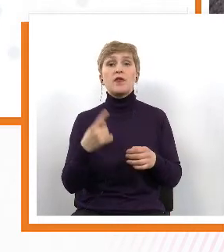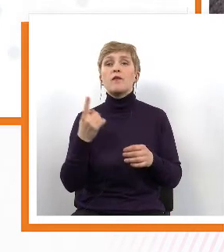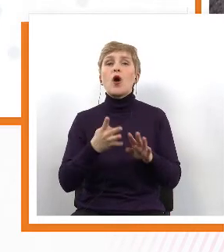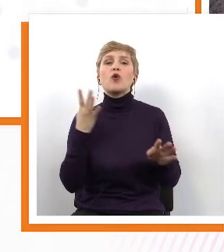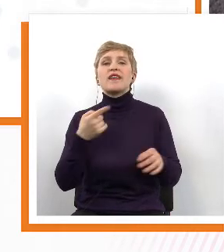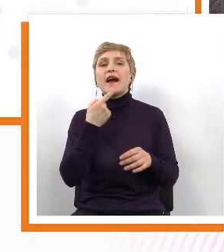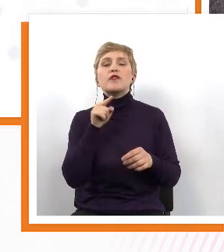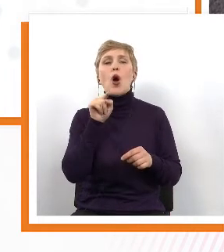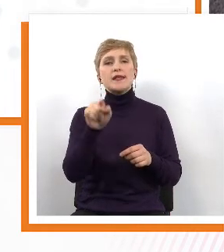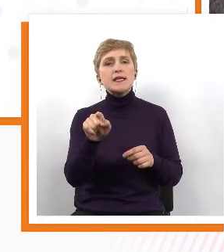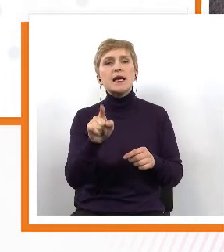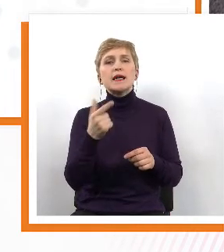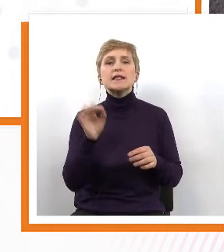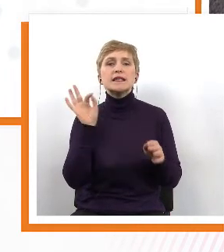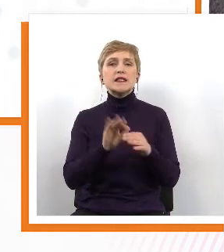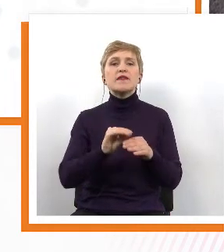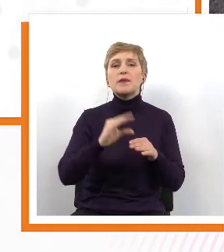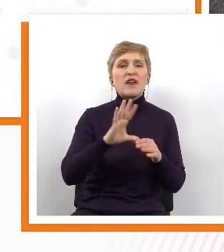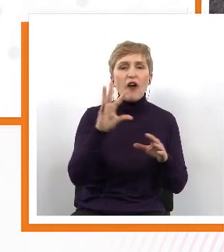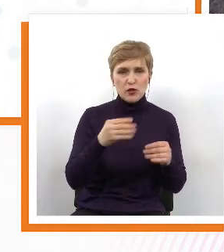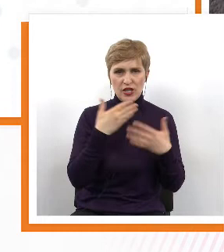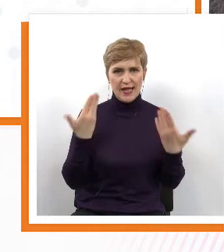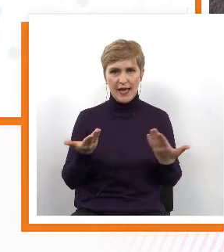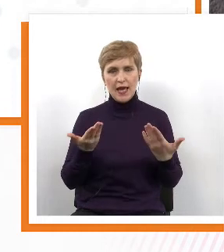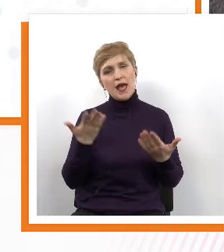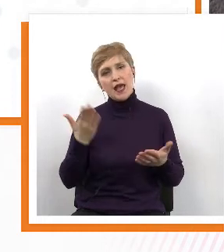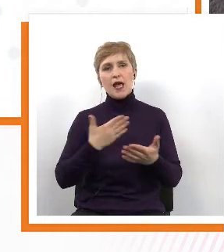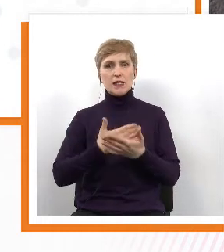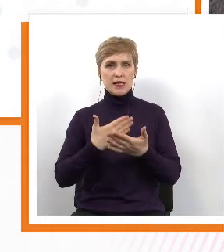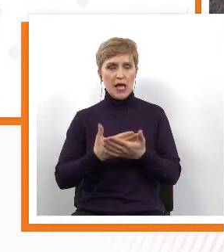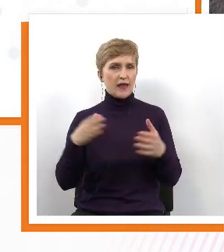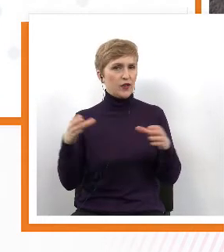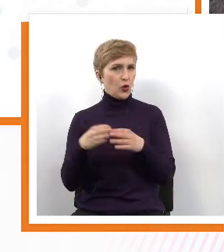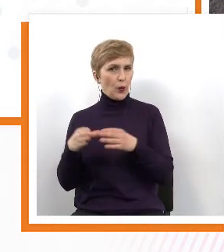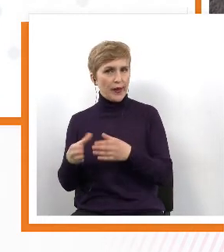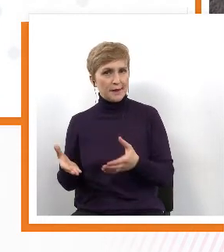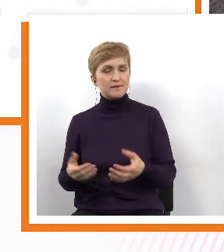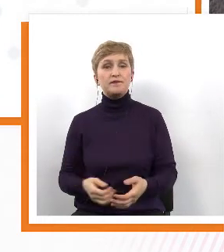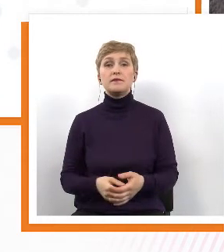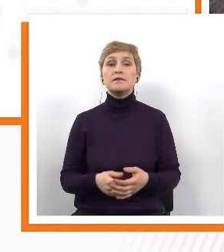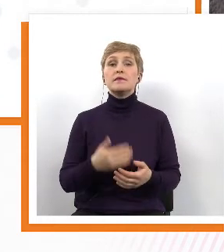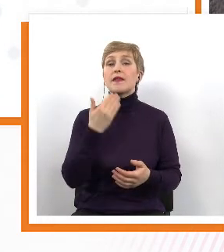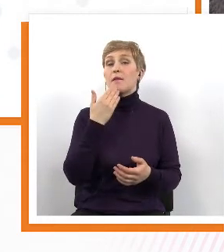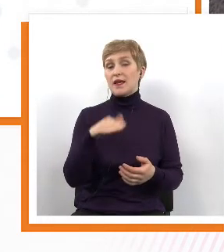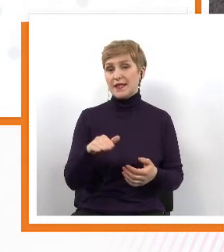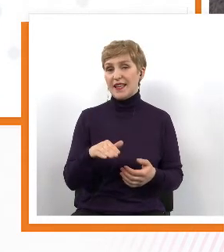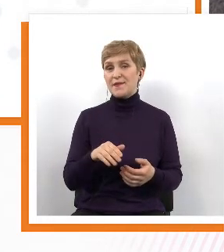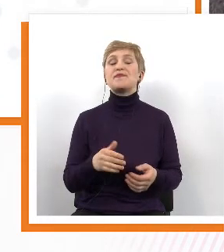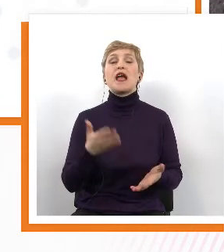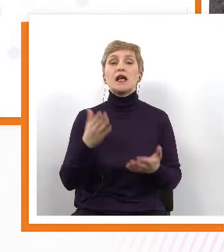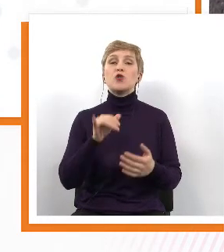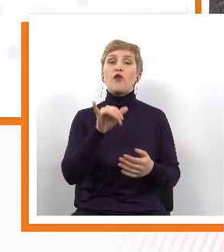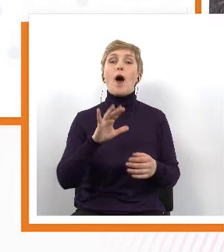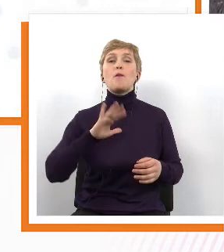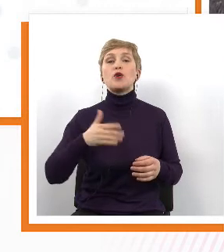говорю о тех, где целевых капиталов нет вообще и есть инициативные группы. Значит, и последнее, если у вас после